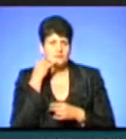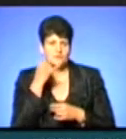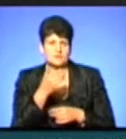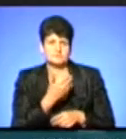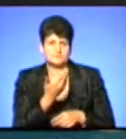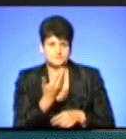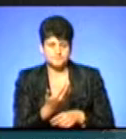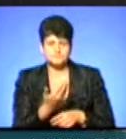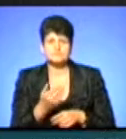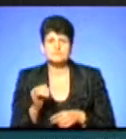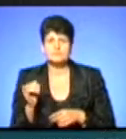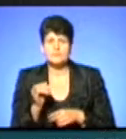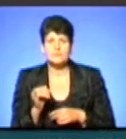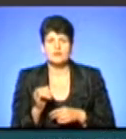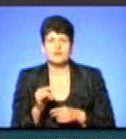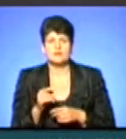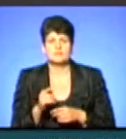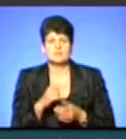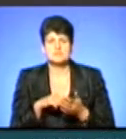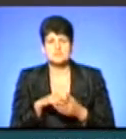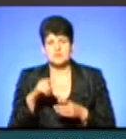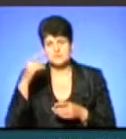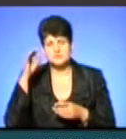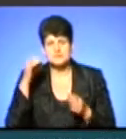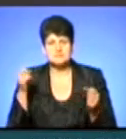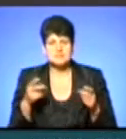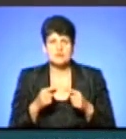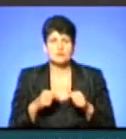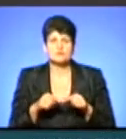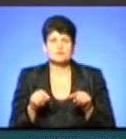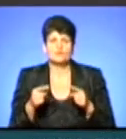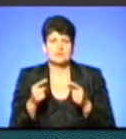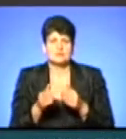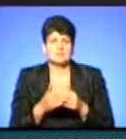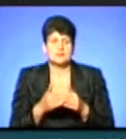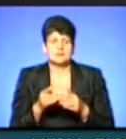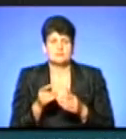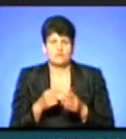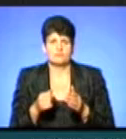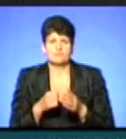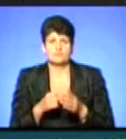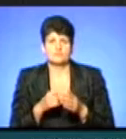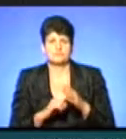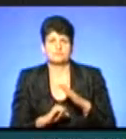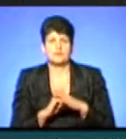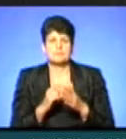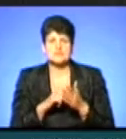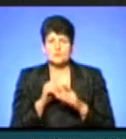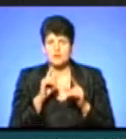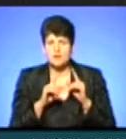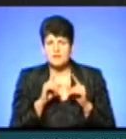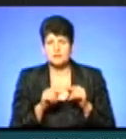нас. Муніципальна поліція, як спеціальний орган, він створений при Тернопільській міській раді. Так само при кожному органу